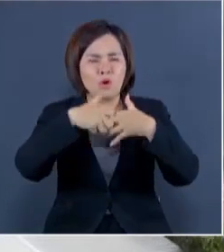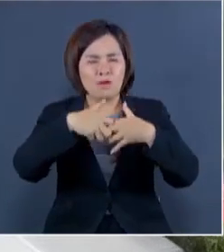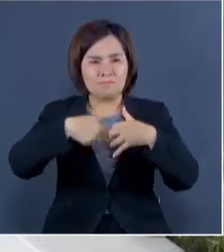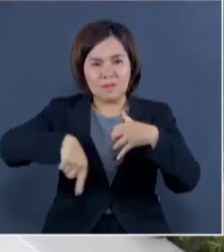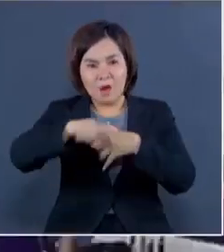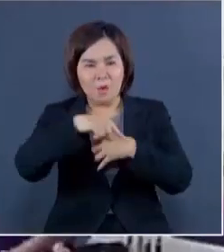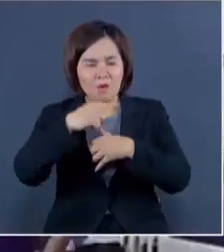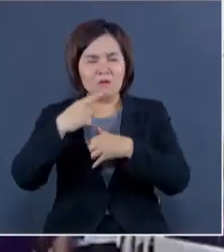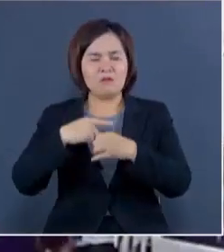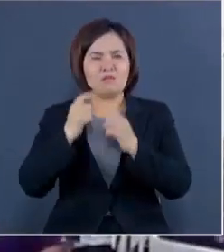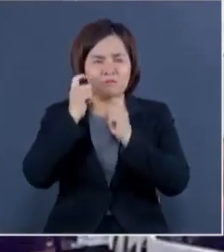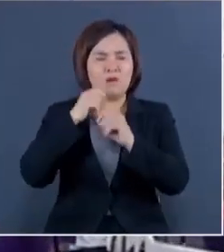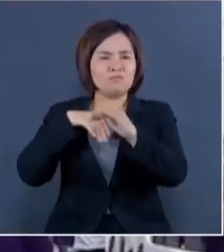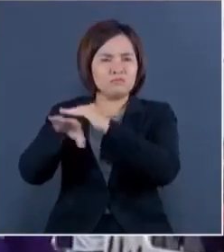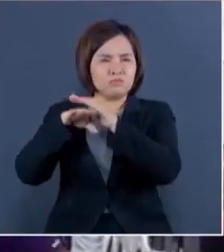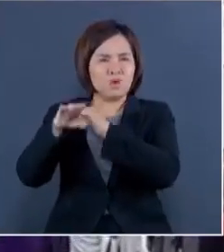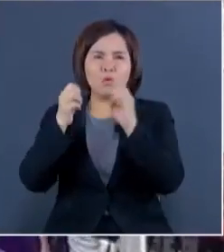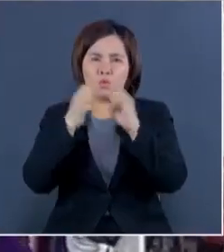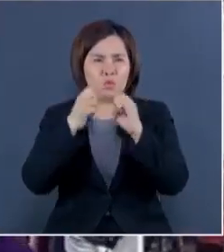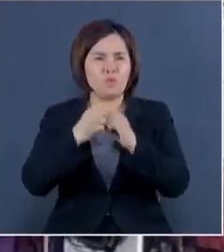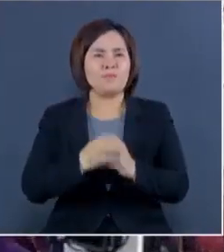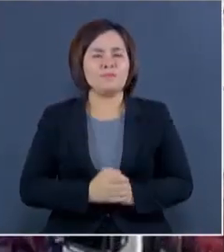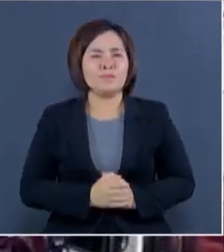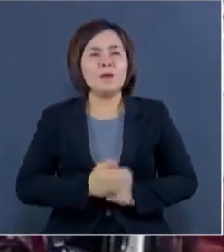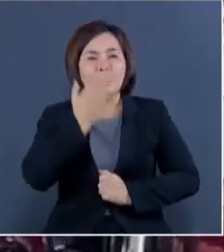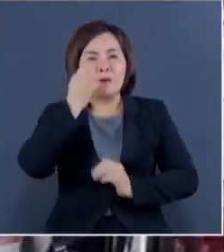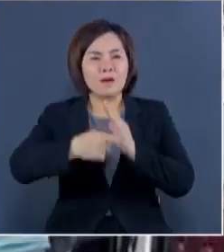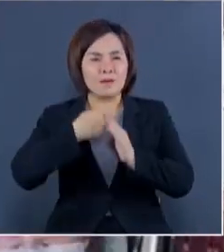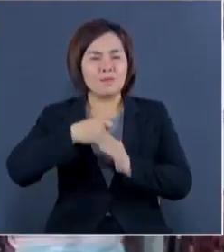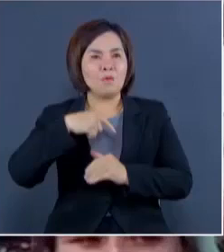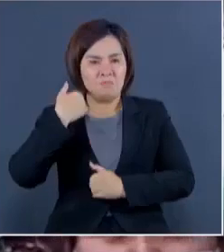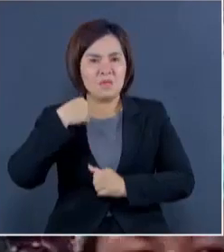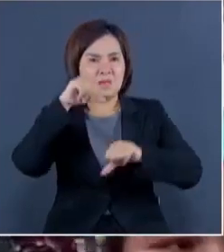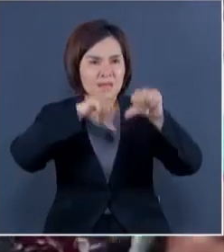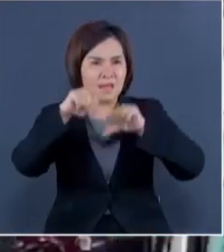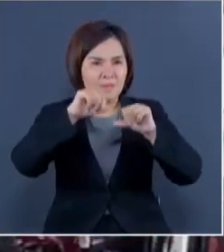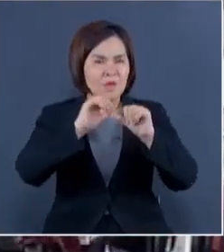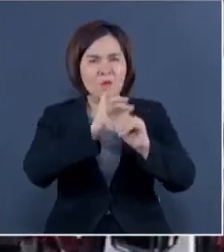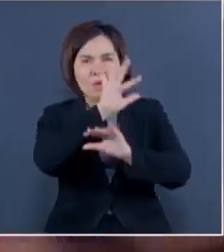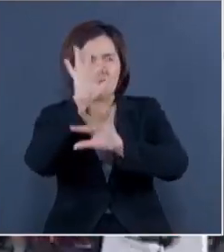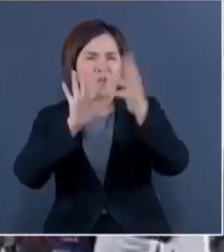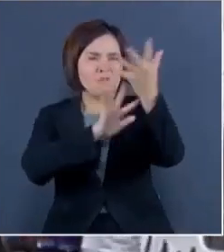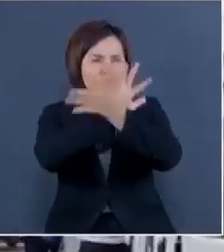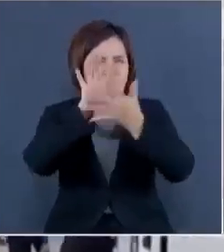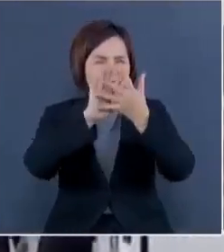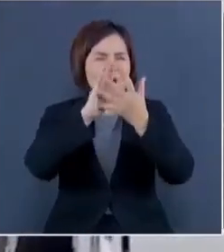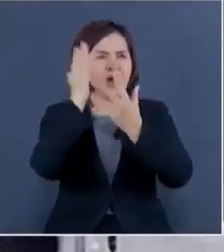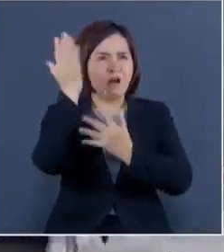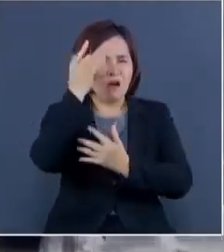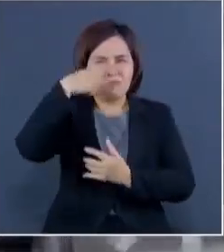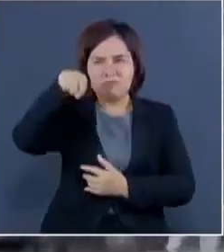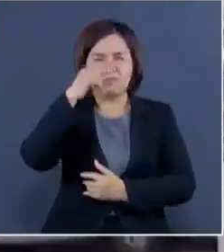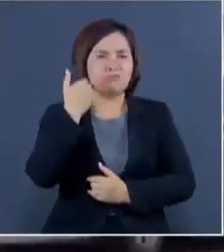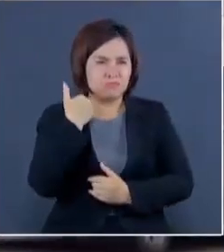ากันวิ่งหนีตายออกมาอลหม่านครับเพราะว่าในที่เกิดเหตุเนี่ยมีสารเคมีลอยคละคลุ้งอยู่ในอากาศโดยทั่ว